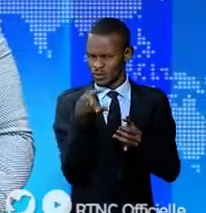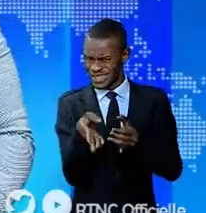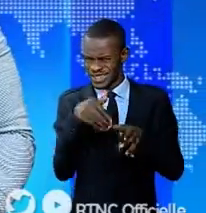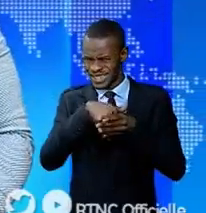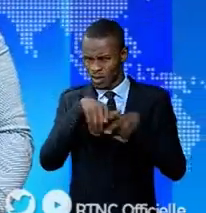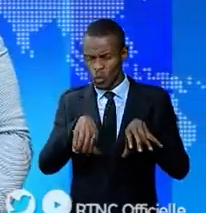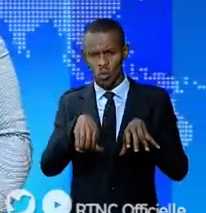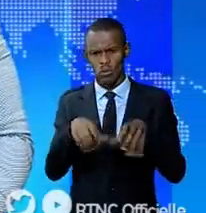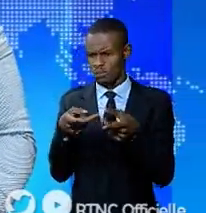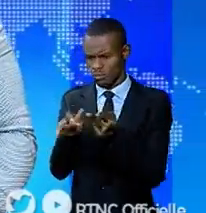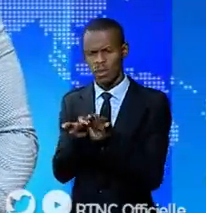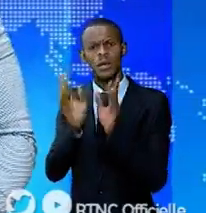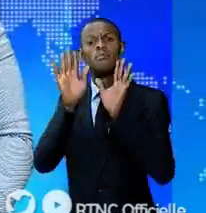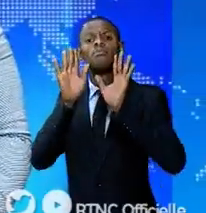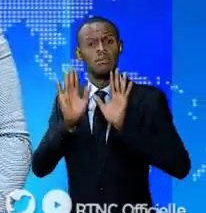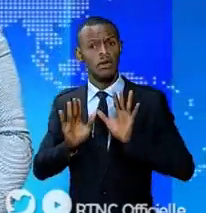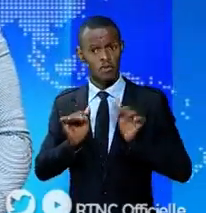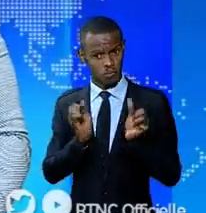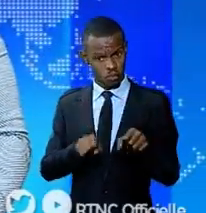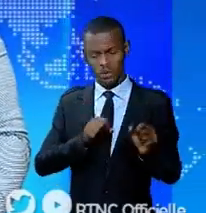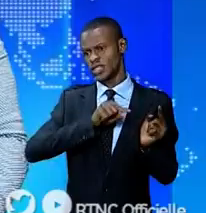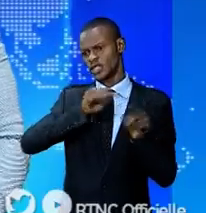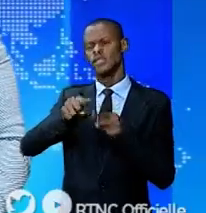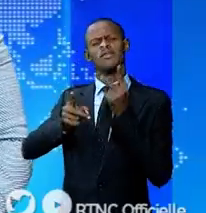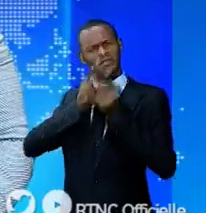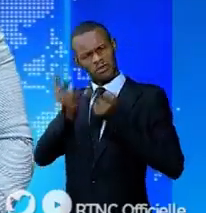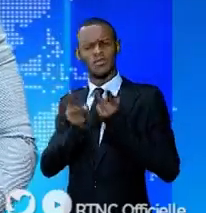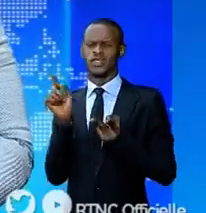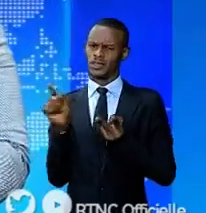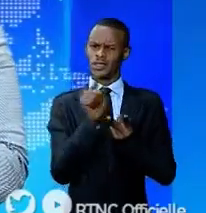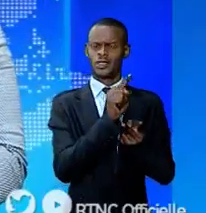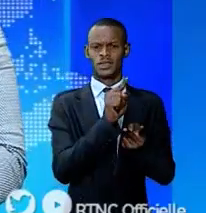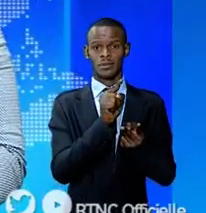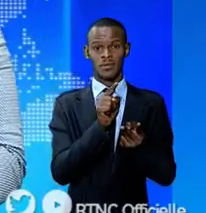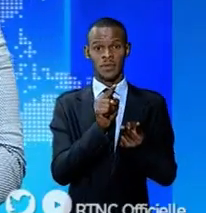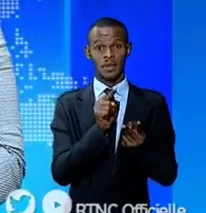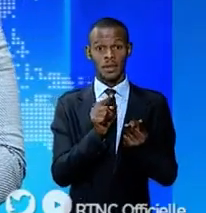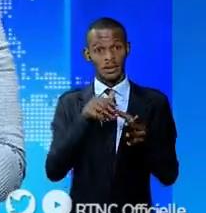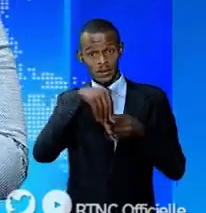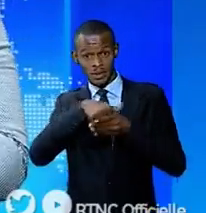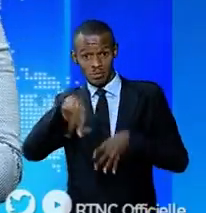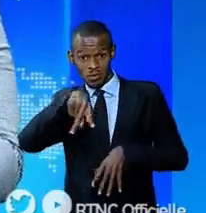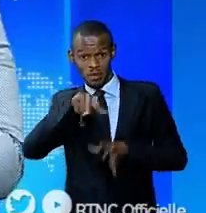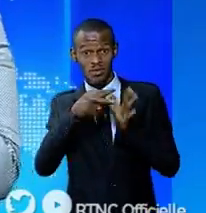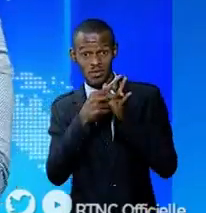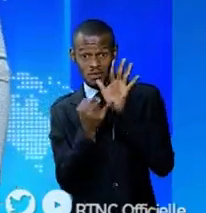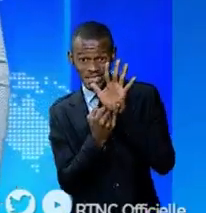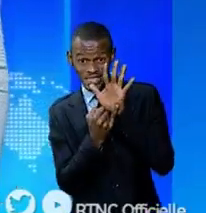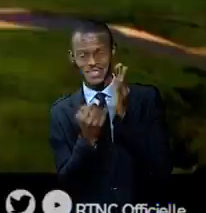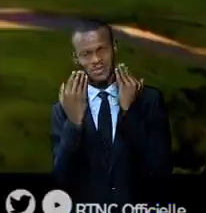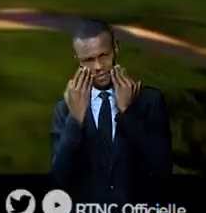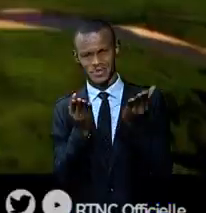à visiter. Parcourons le voyage des cinq principaux axes touristiques de nos 26 provinces à travers ce dossier de Bobette